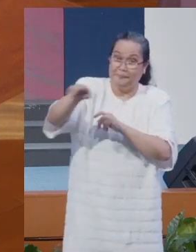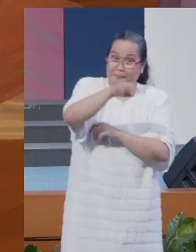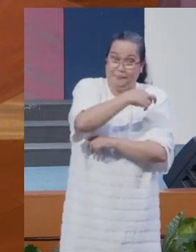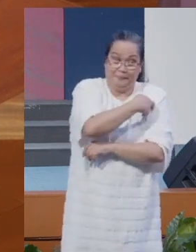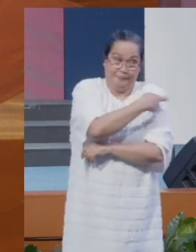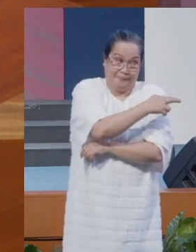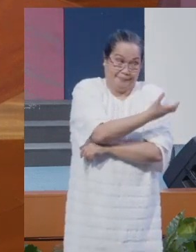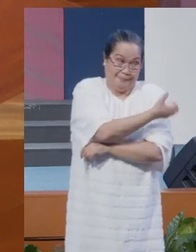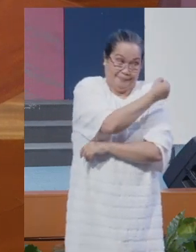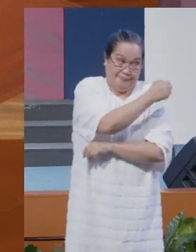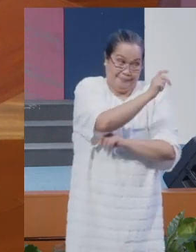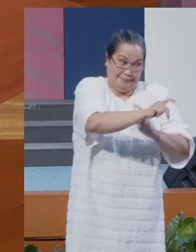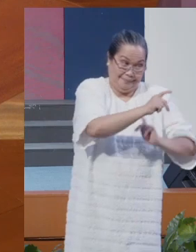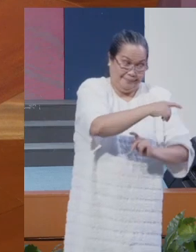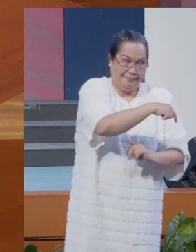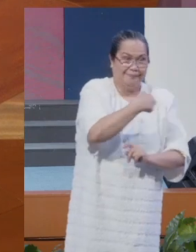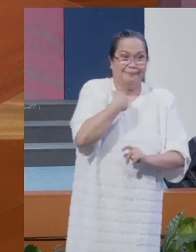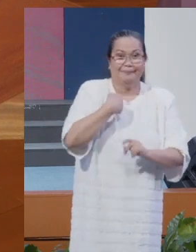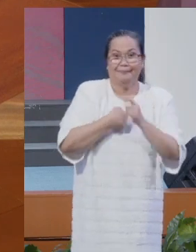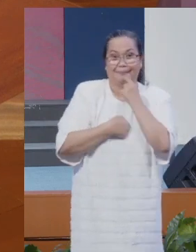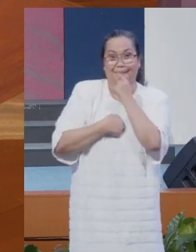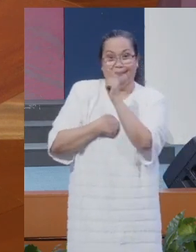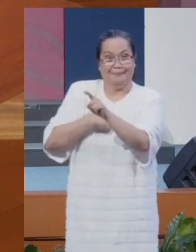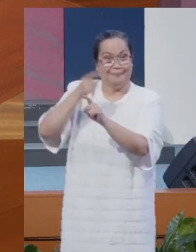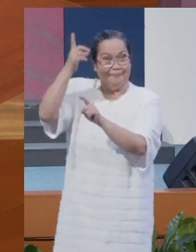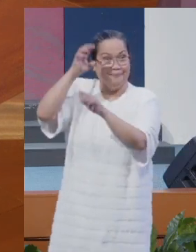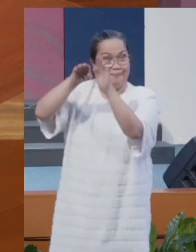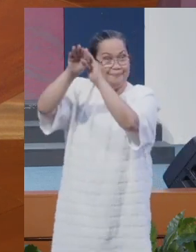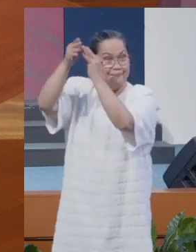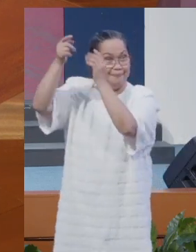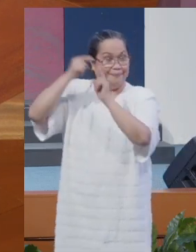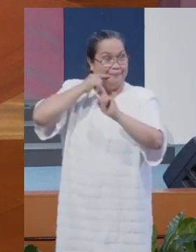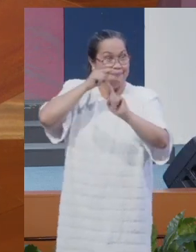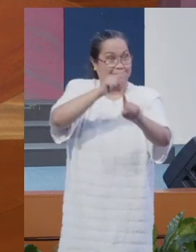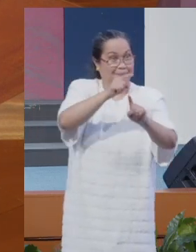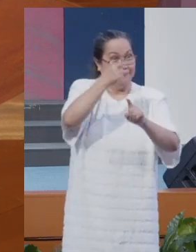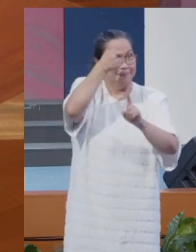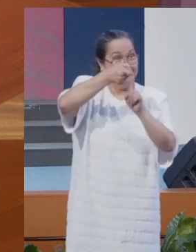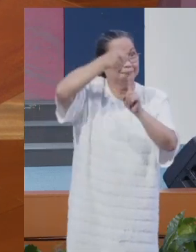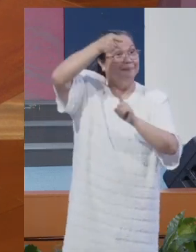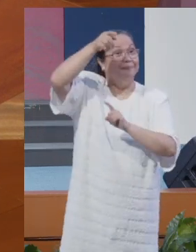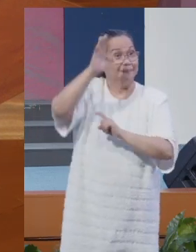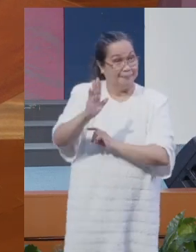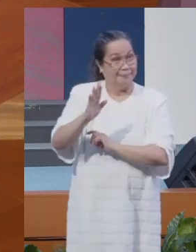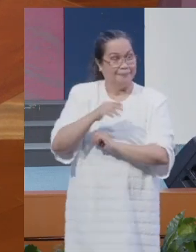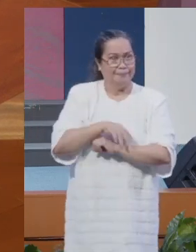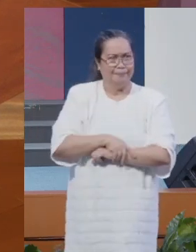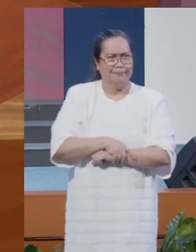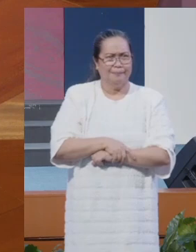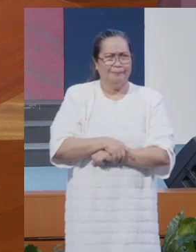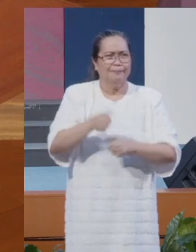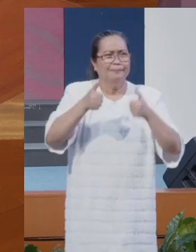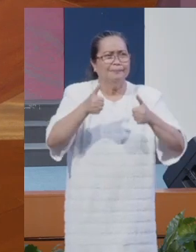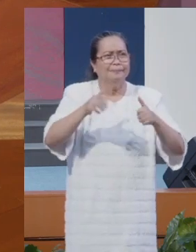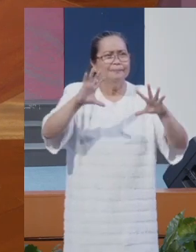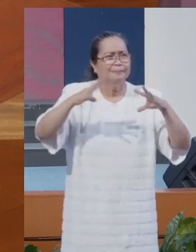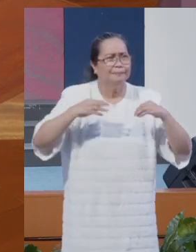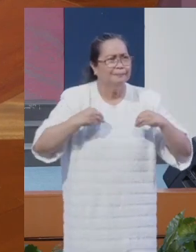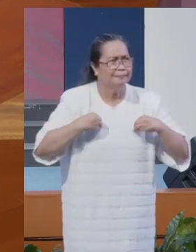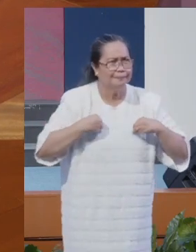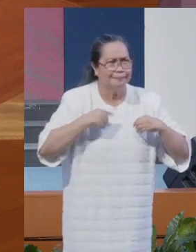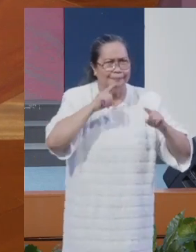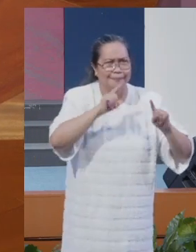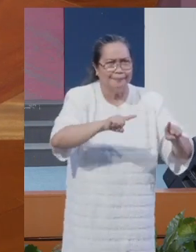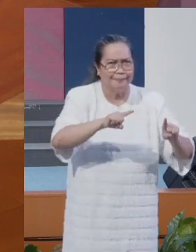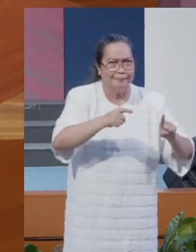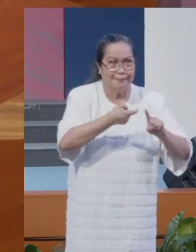ng tao. Merong sagot mula sa makalangit na tagapagligtas na mula sa Diyos. Anong sagot ang tatanggapin natin?